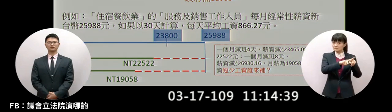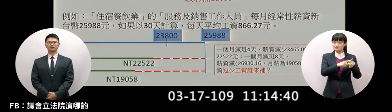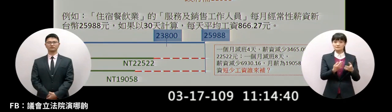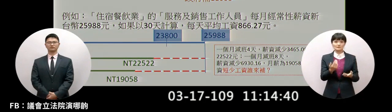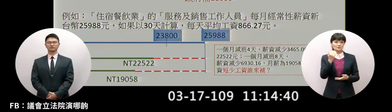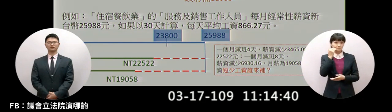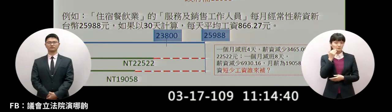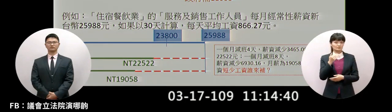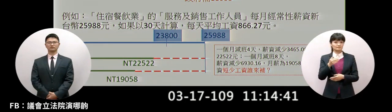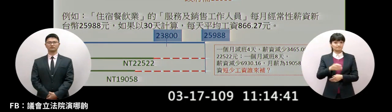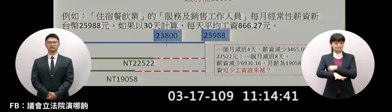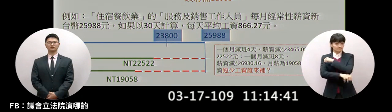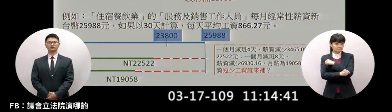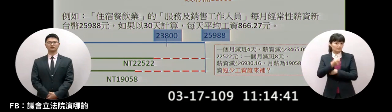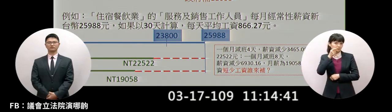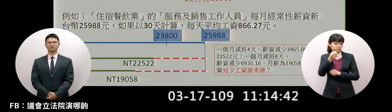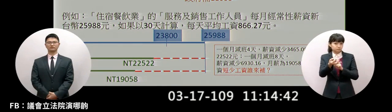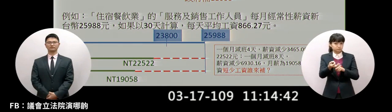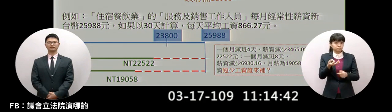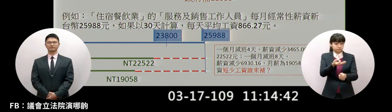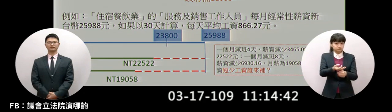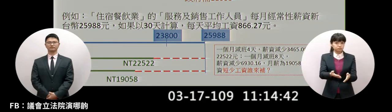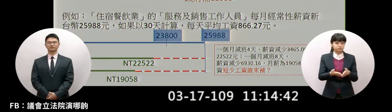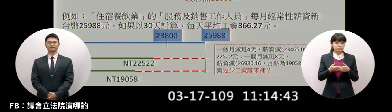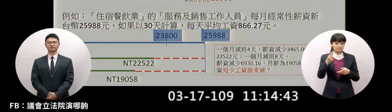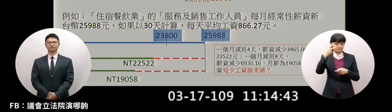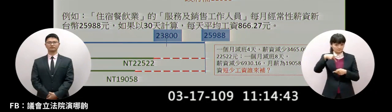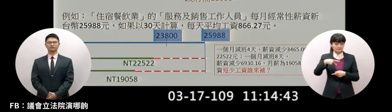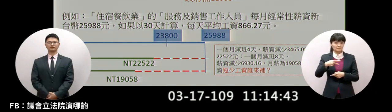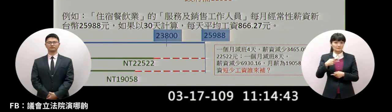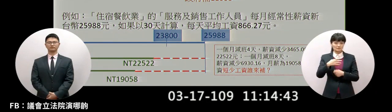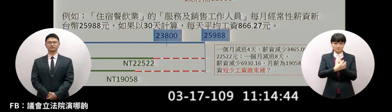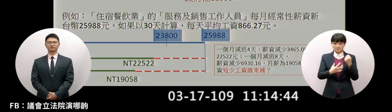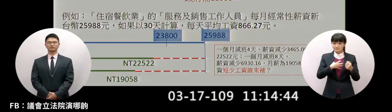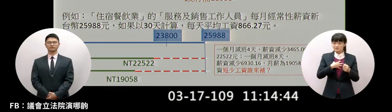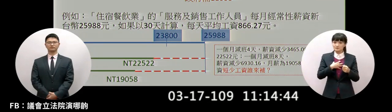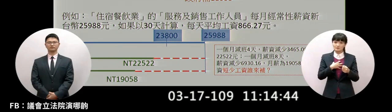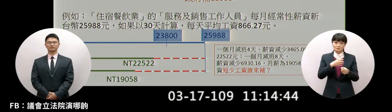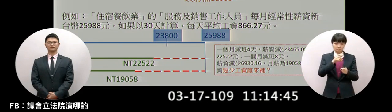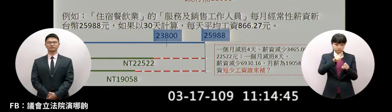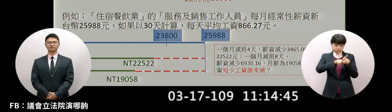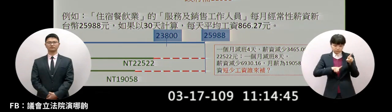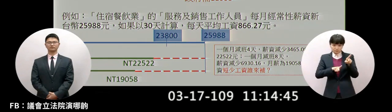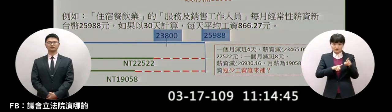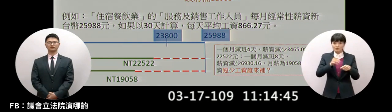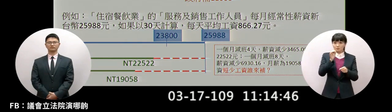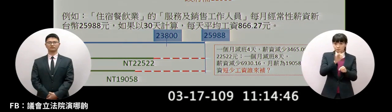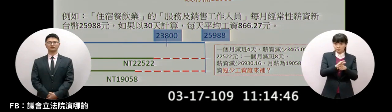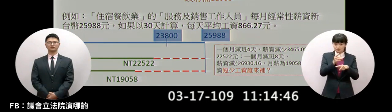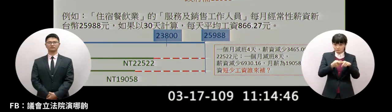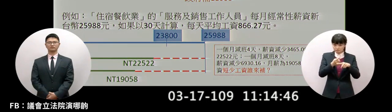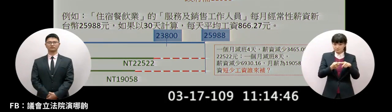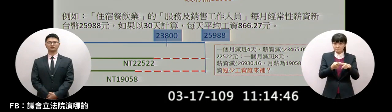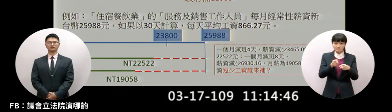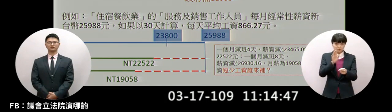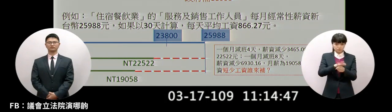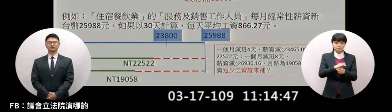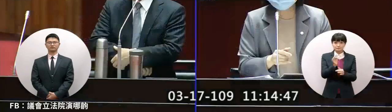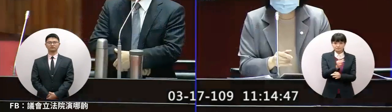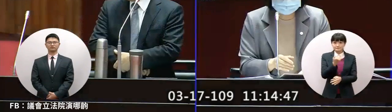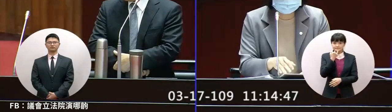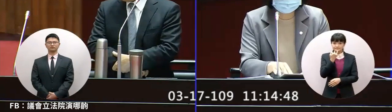本薪资，然后我们再补差额，投保差额的一半，其实是接得住的，接得起来